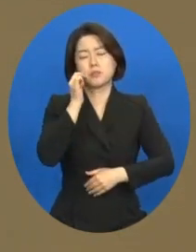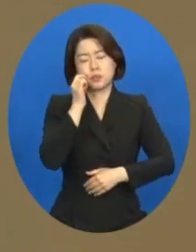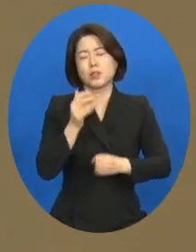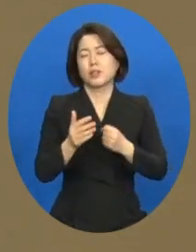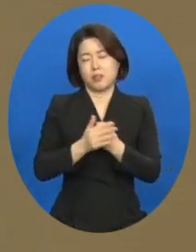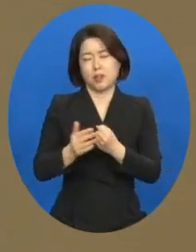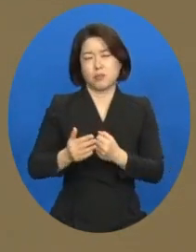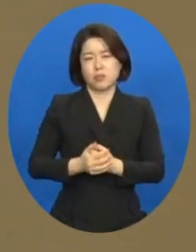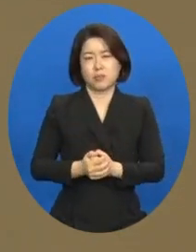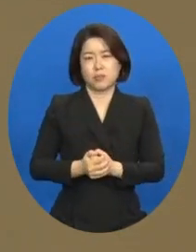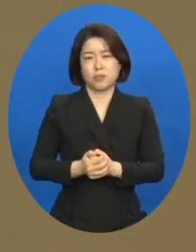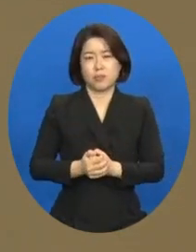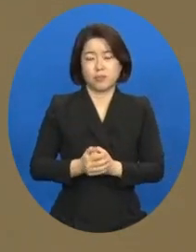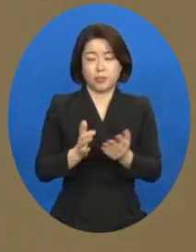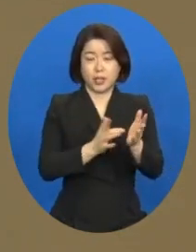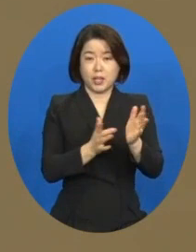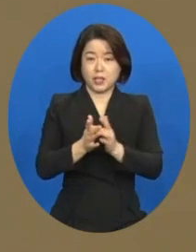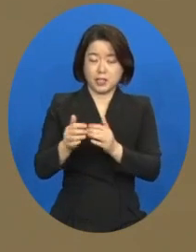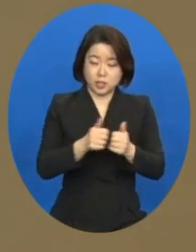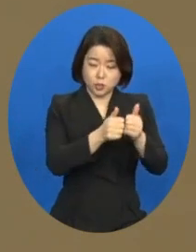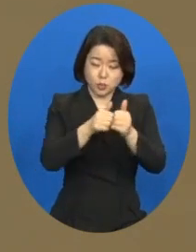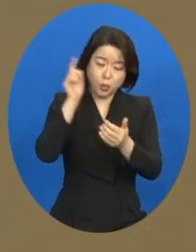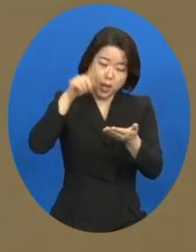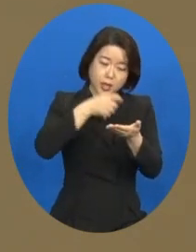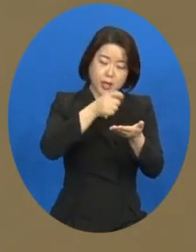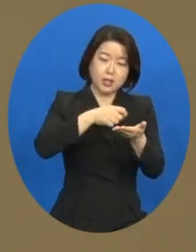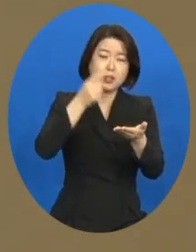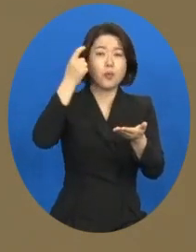때문입니다. 예수 동행일기를 왜 쓰시나요?